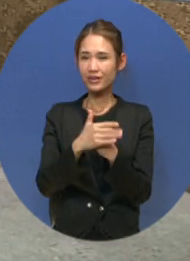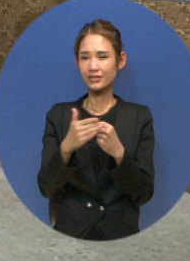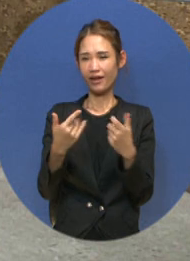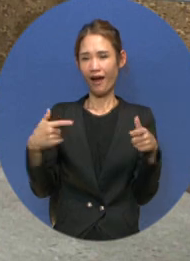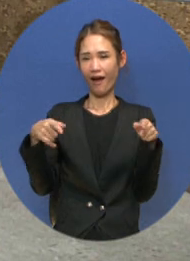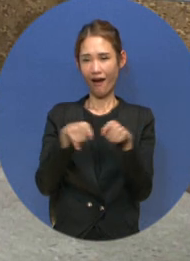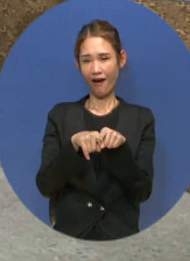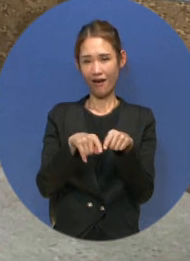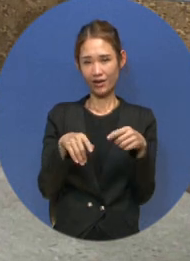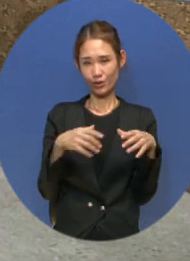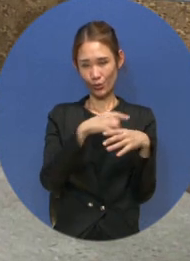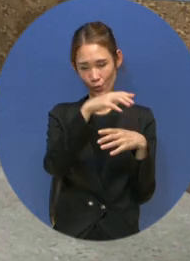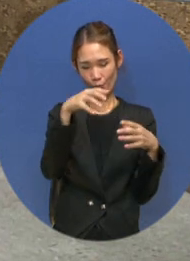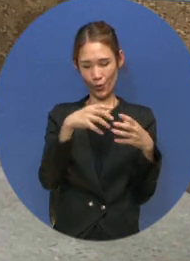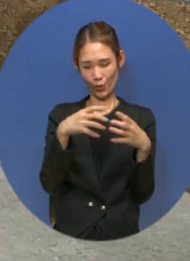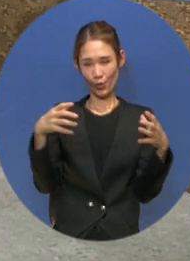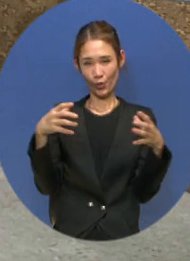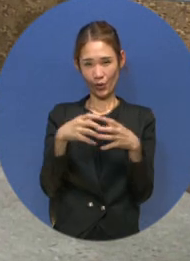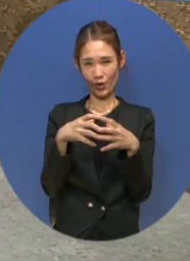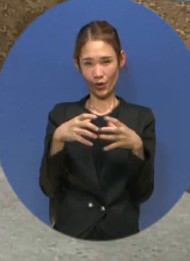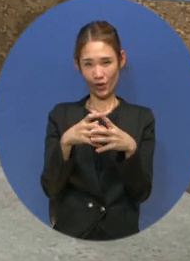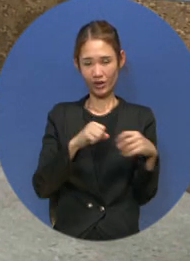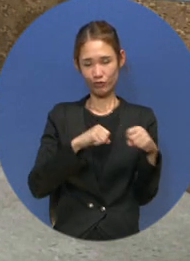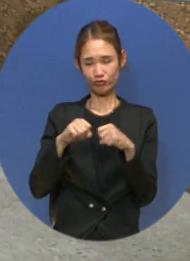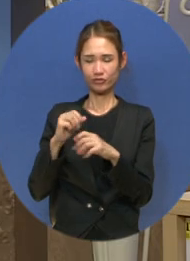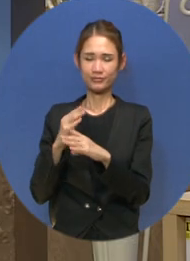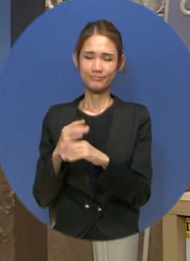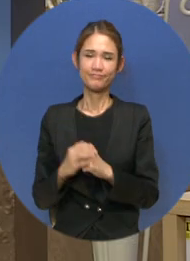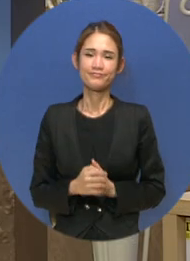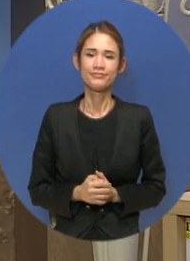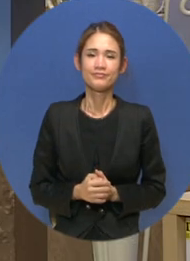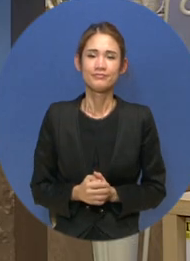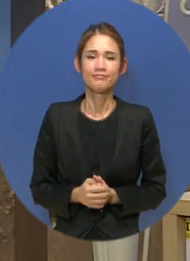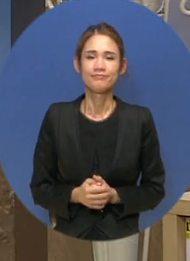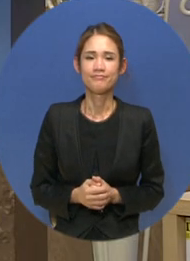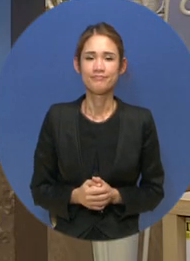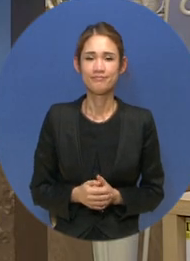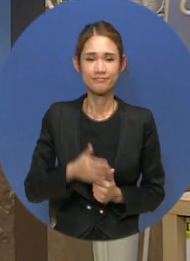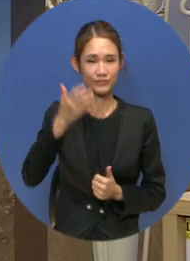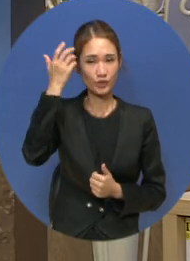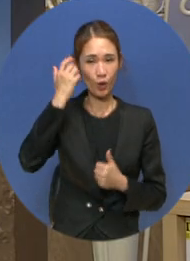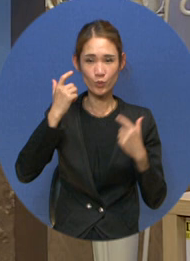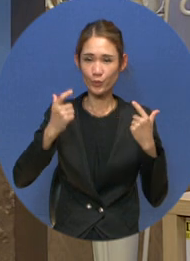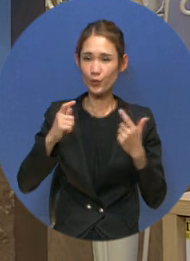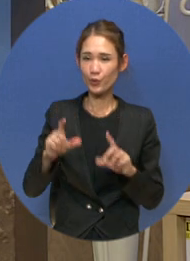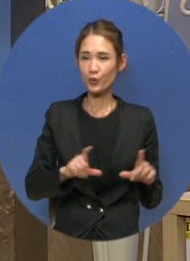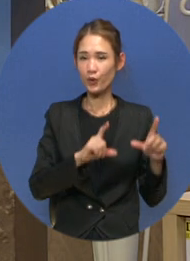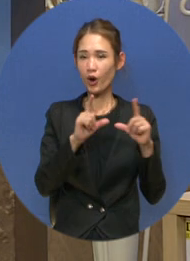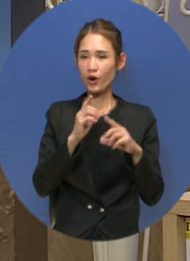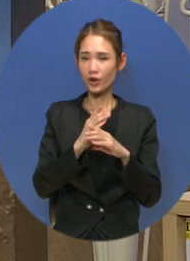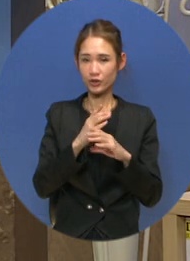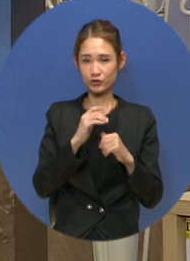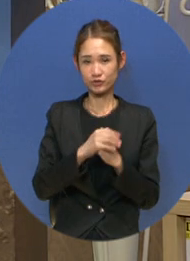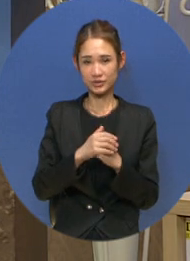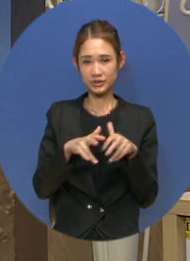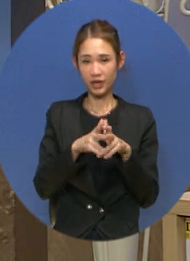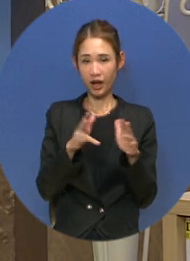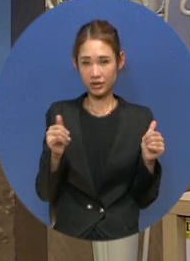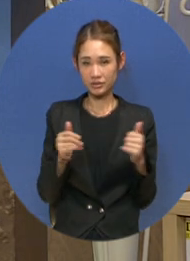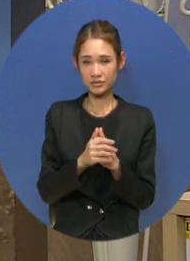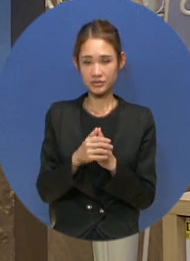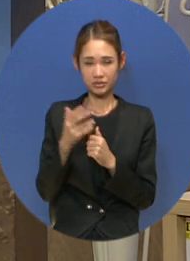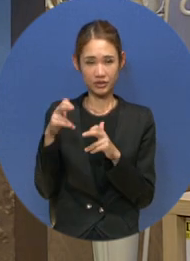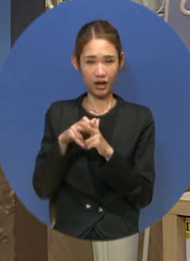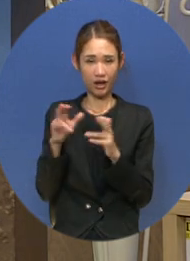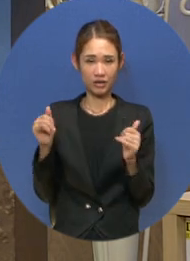하나의 큰 네. 공동체로서 네, 맞습니다. 네, 움직이고 계신 것 같은데요. 이런 영등포구에 거주 중인 장애인 당사자와 그리고